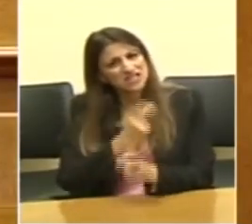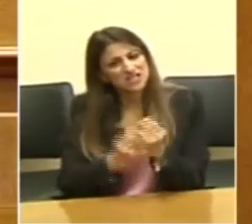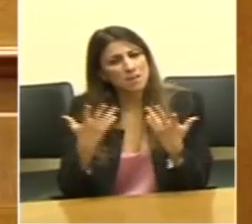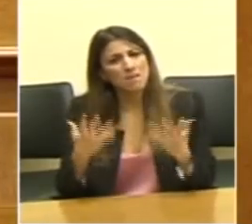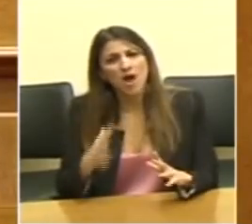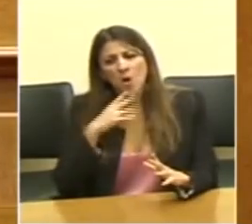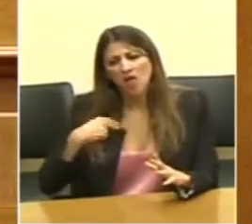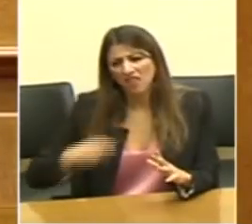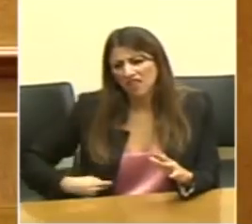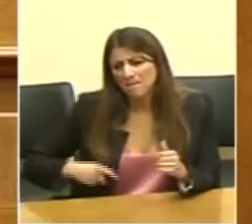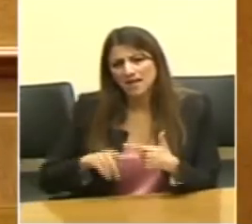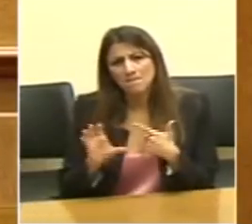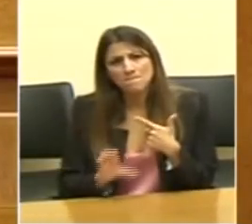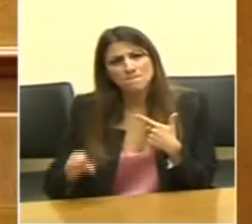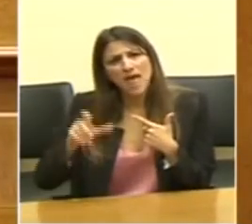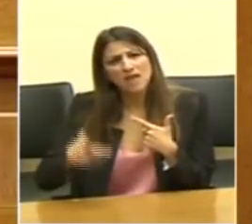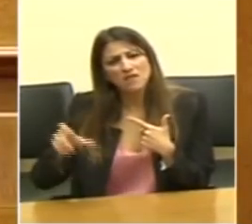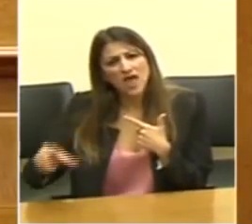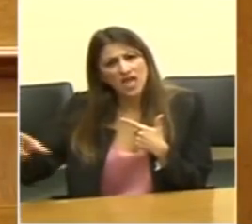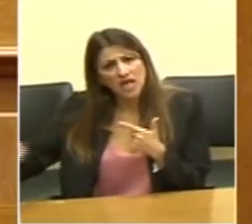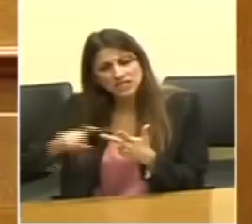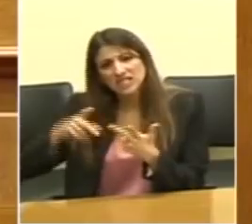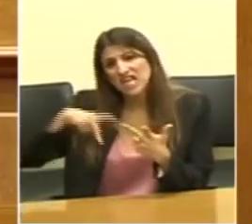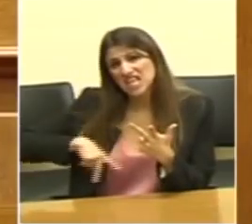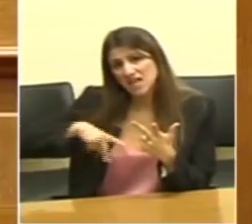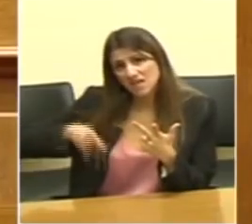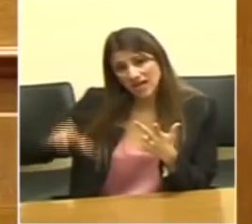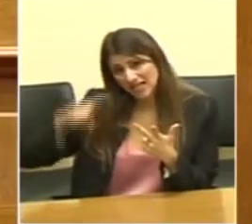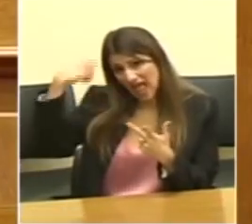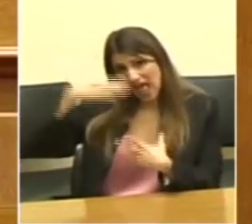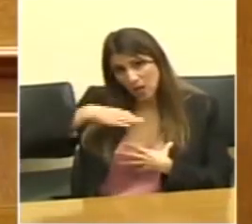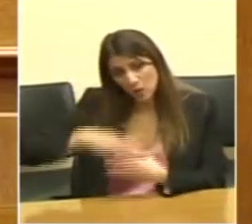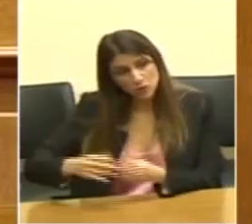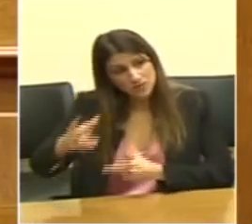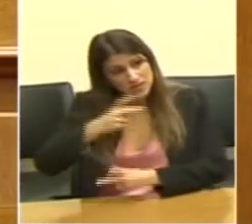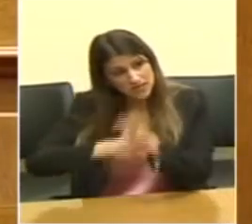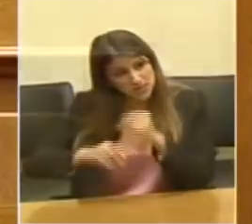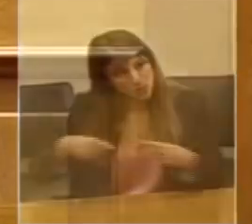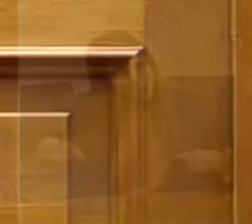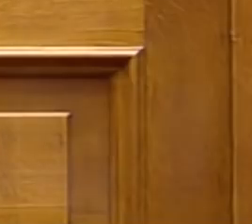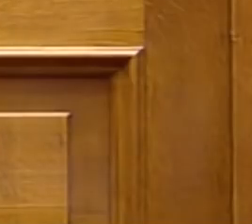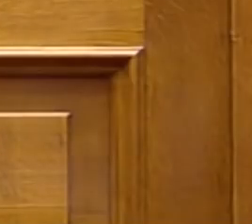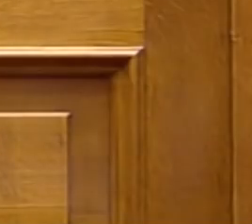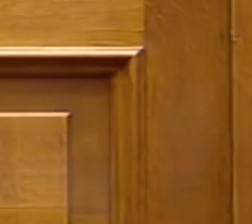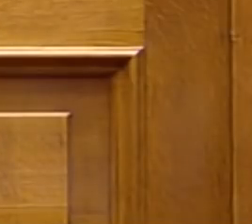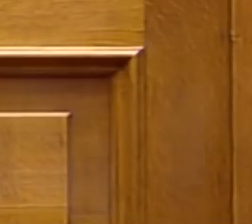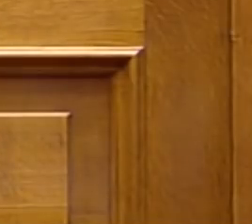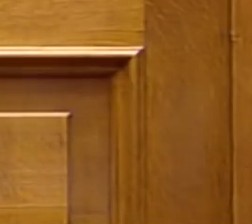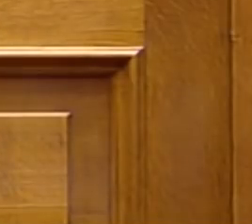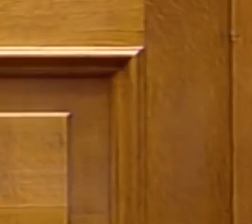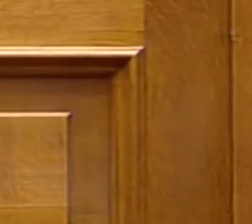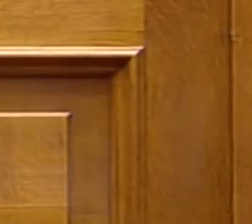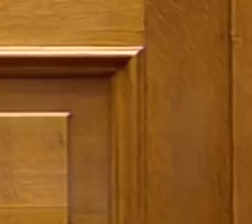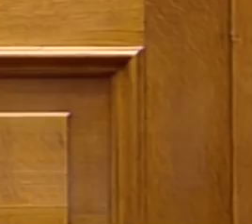δήμαρχοι, περιφερειάρχες και κυβερνητικοί εκπρόσωποι μαζί σχεδίαζαν